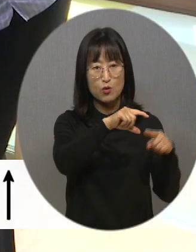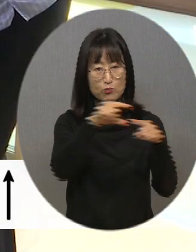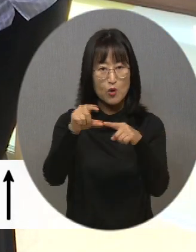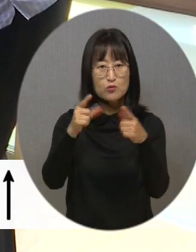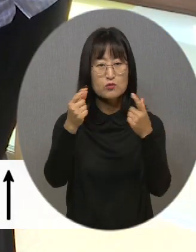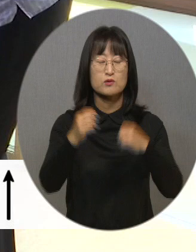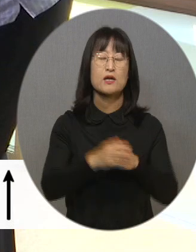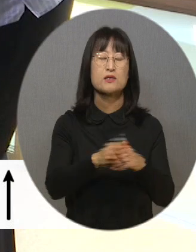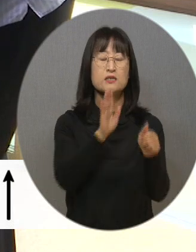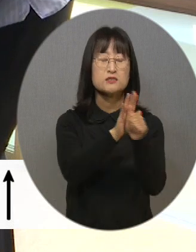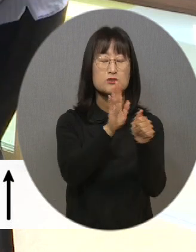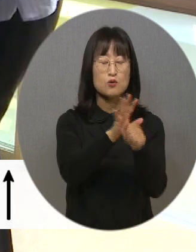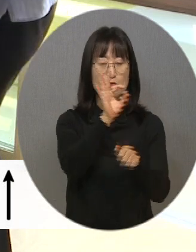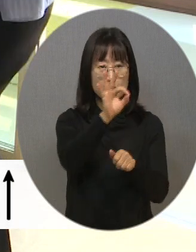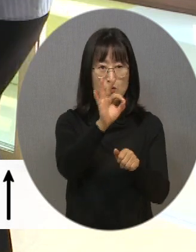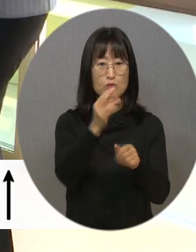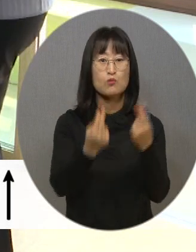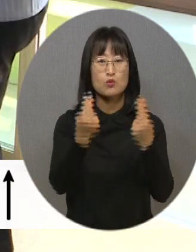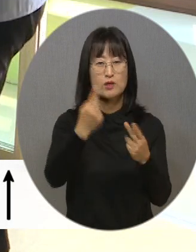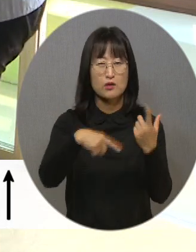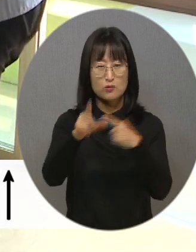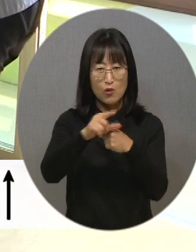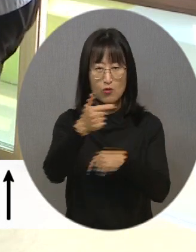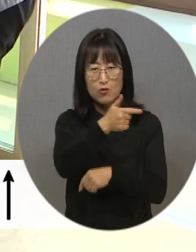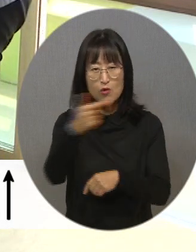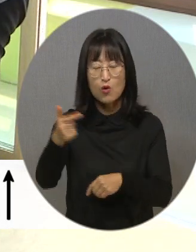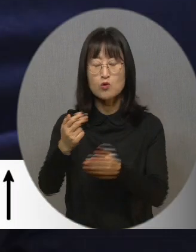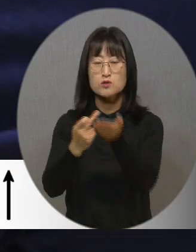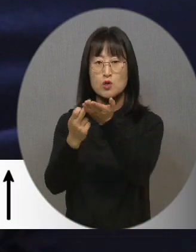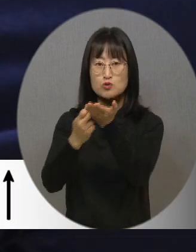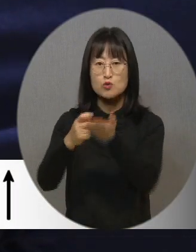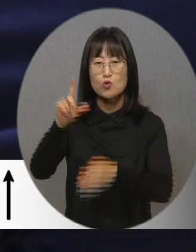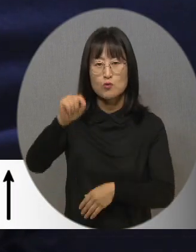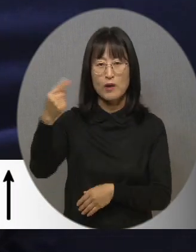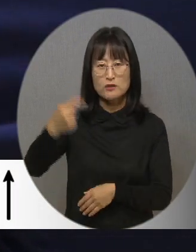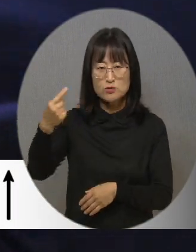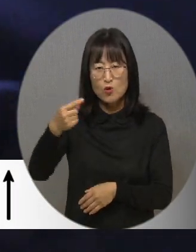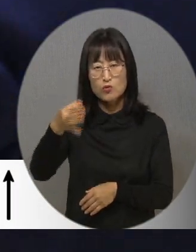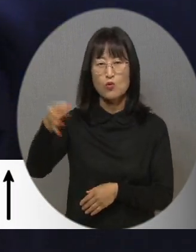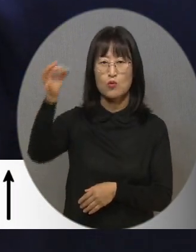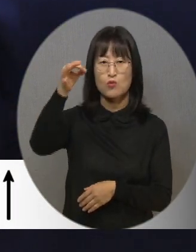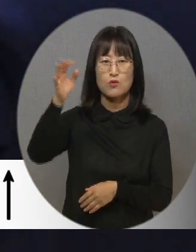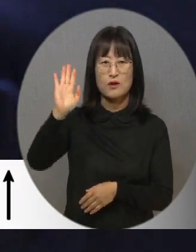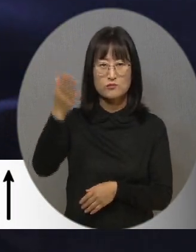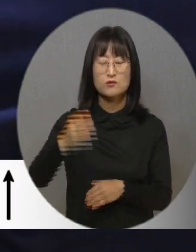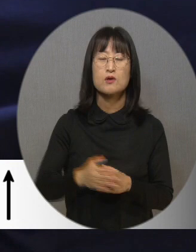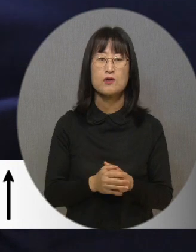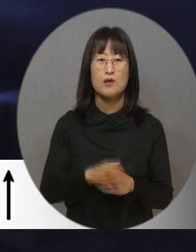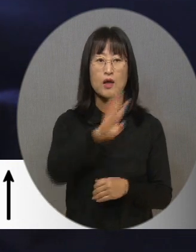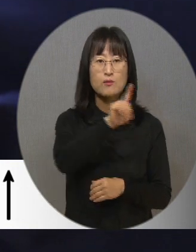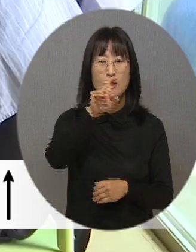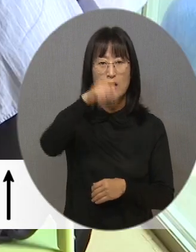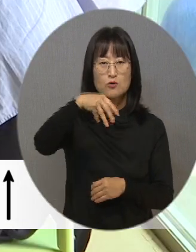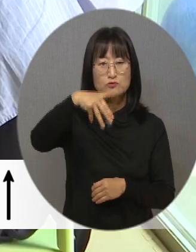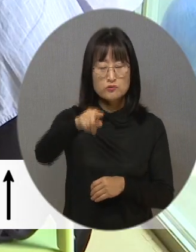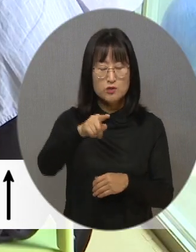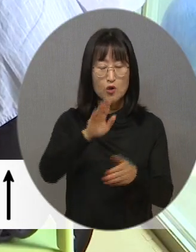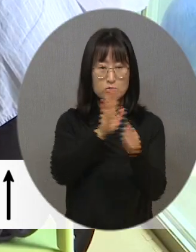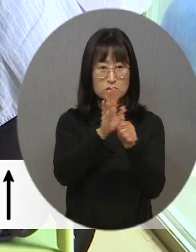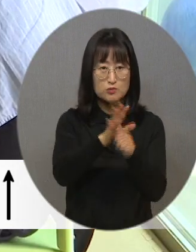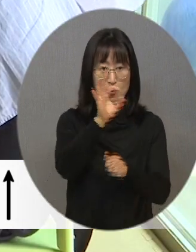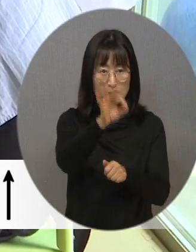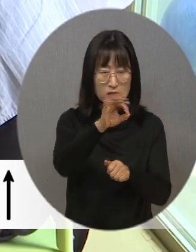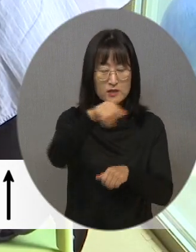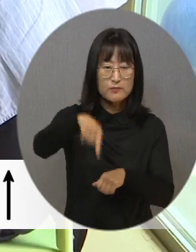인상 폭보다 컸으며 제주도는 평균 단가가 무려 11,000원 이상 올랐습니다. 바우처 지원금 한도 내에서